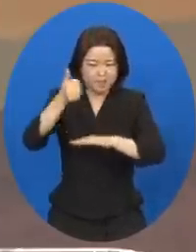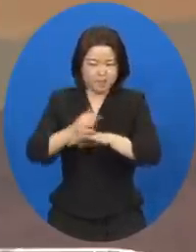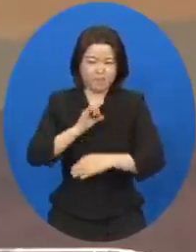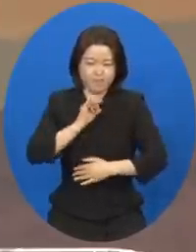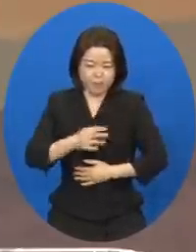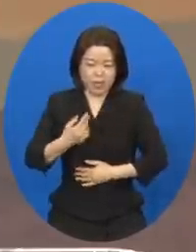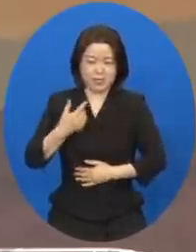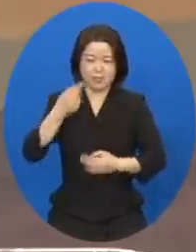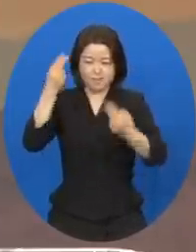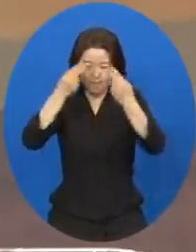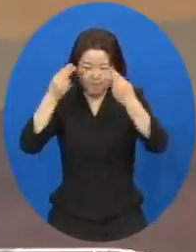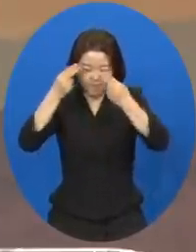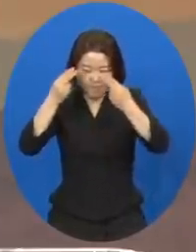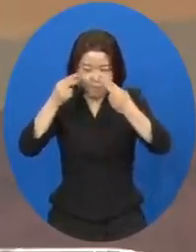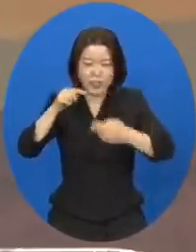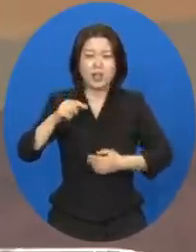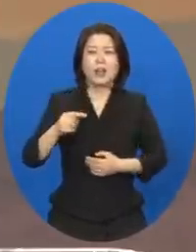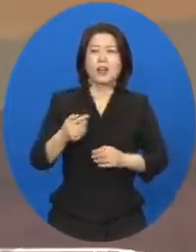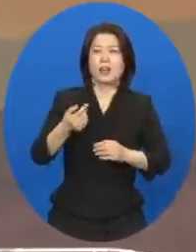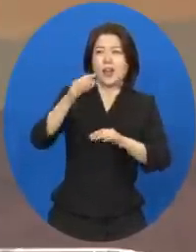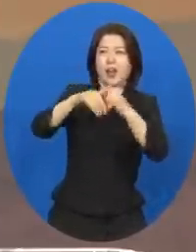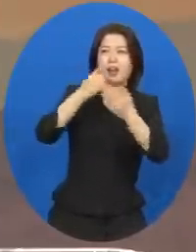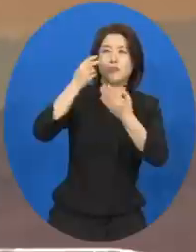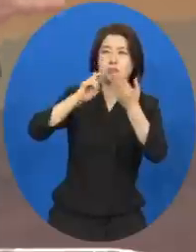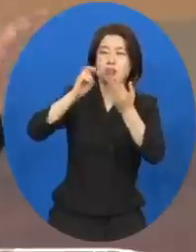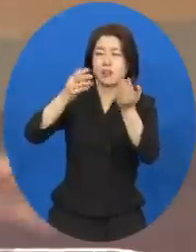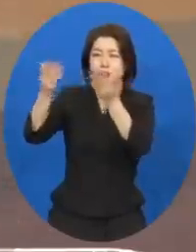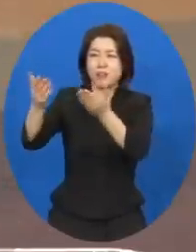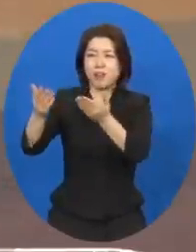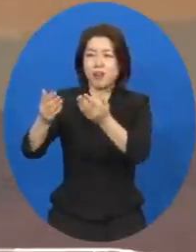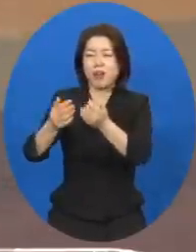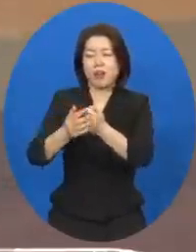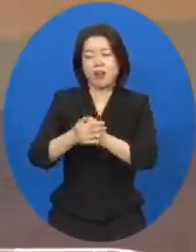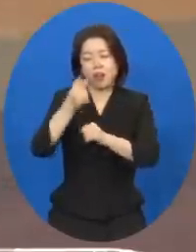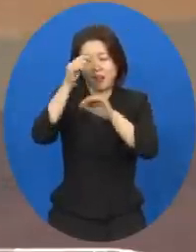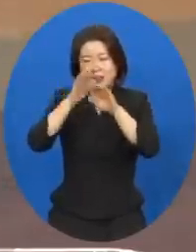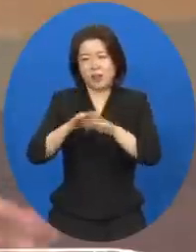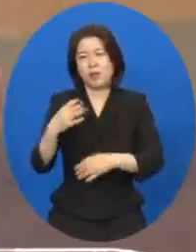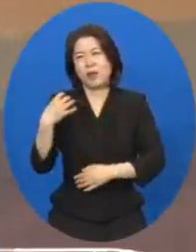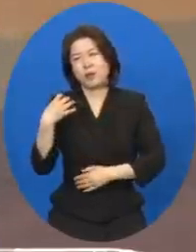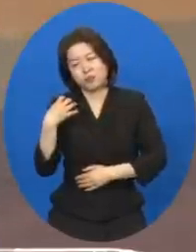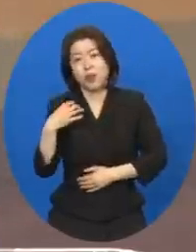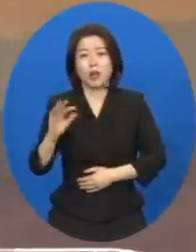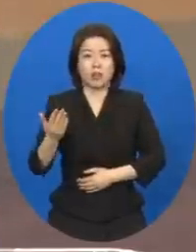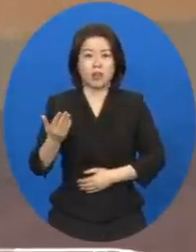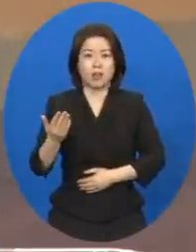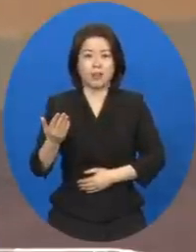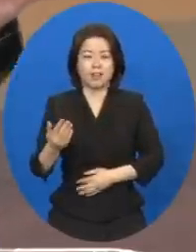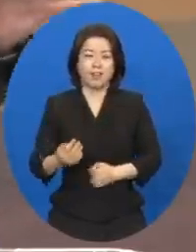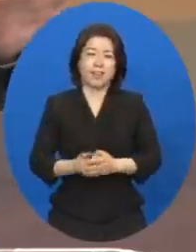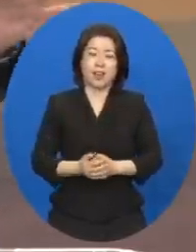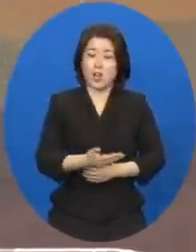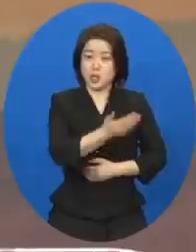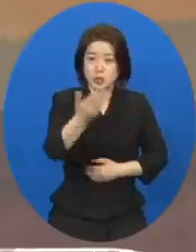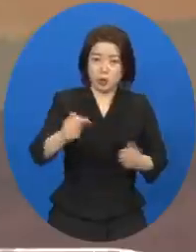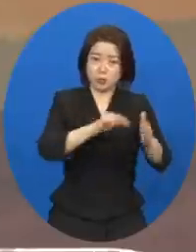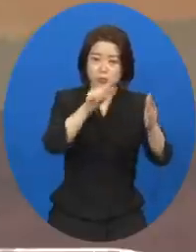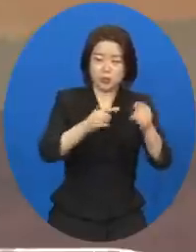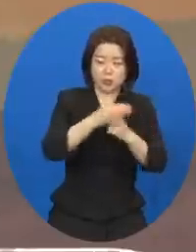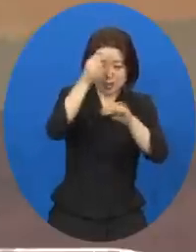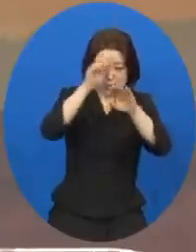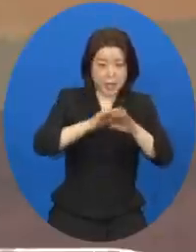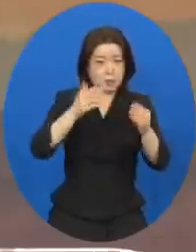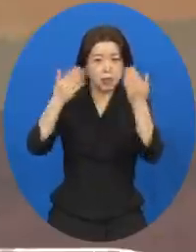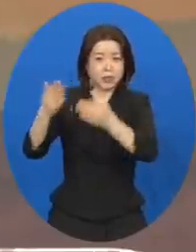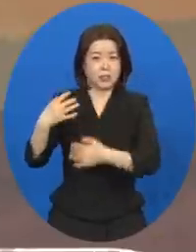하나님을 찬양하려고 하기 때문에 예배가 무거운 짐처럼 느껴지는 거예요. 혹시 여러분 중에 예배 드리는 것이